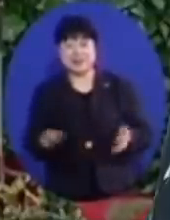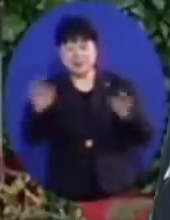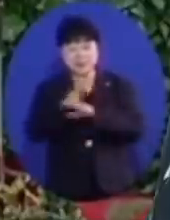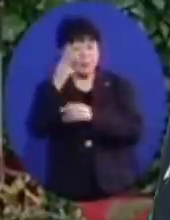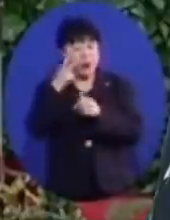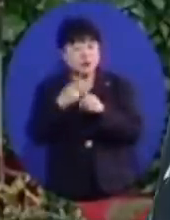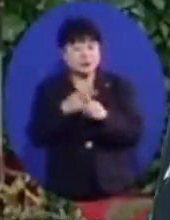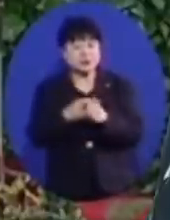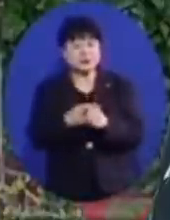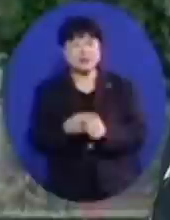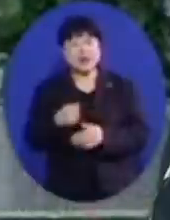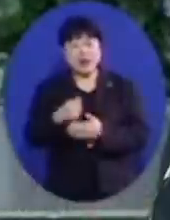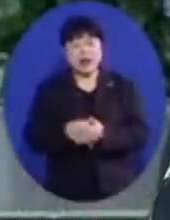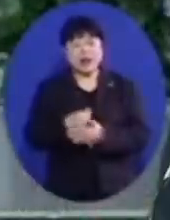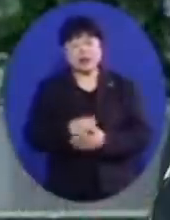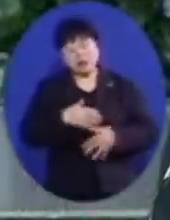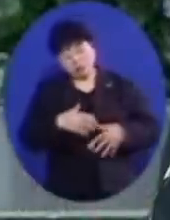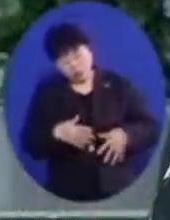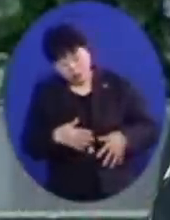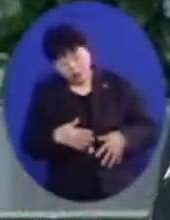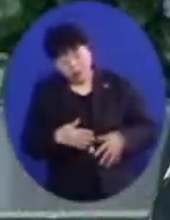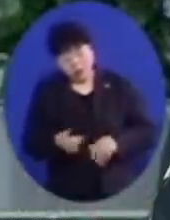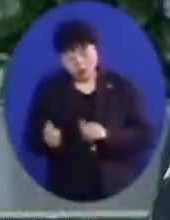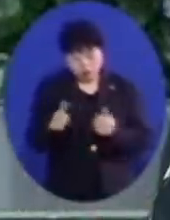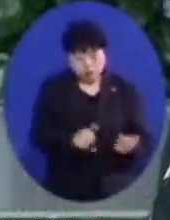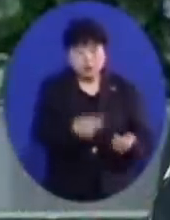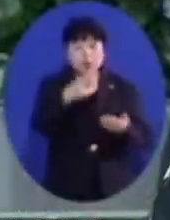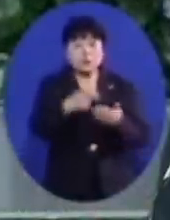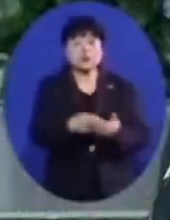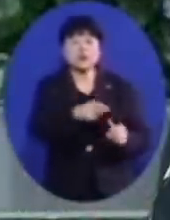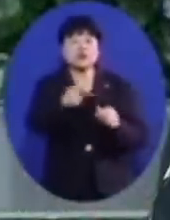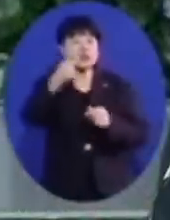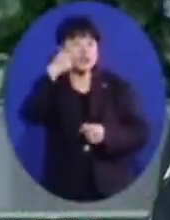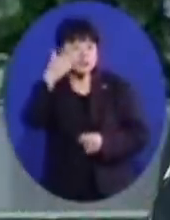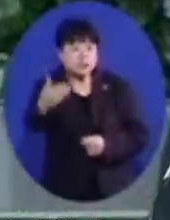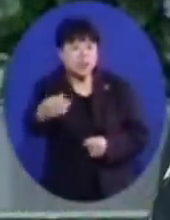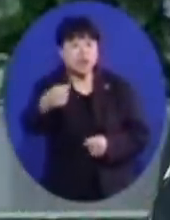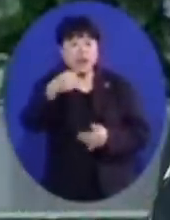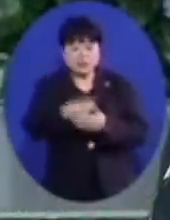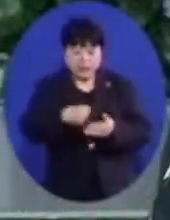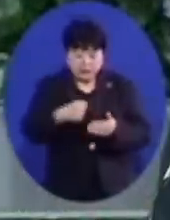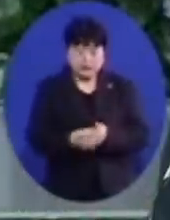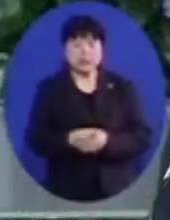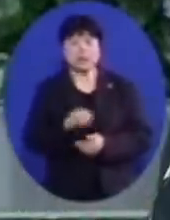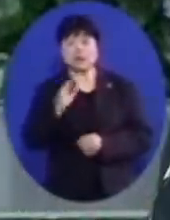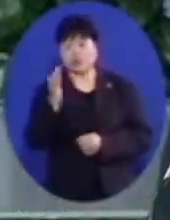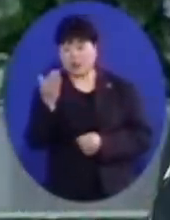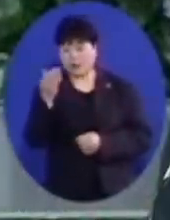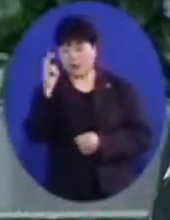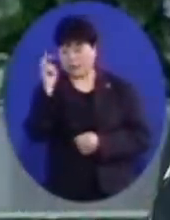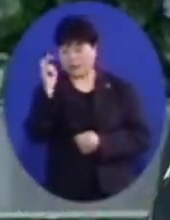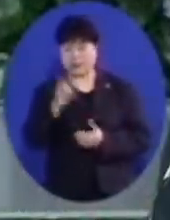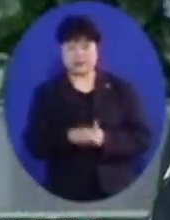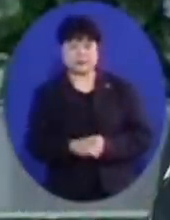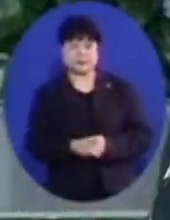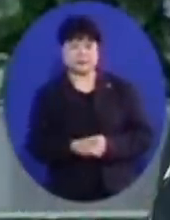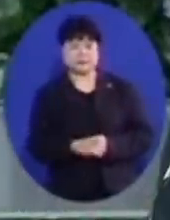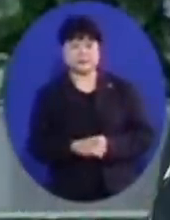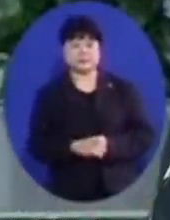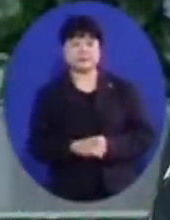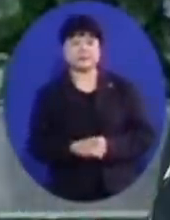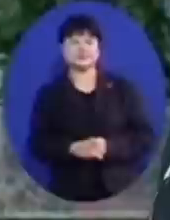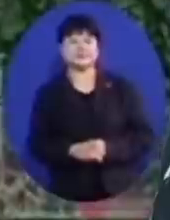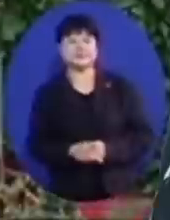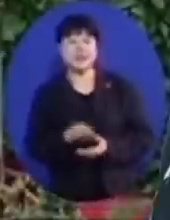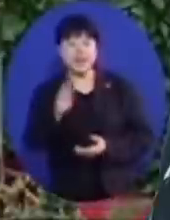밤낮 다울 같이 하면 오래 나는 공고한 사람이로다이 사망의 모여서 누가 나를 건져내랴 탄식만 하고 돌아다닐 다름일 것입니다 에베소